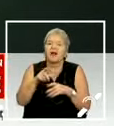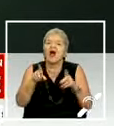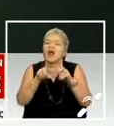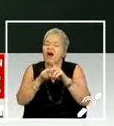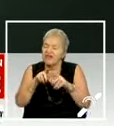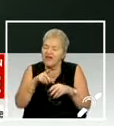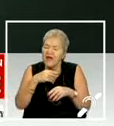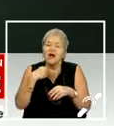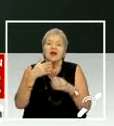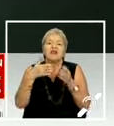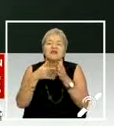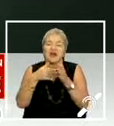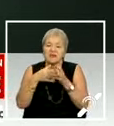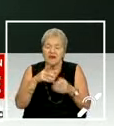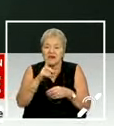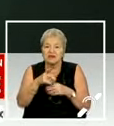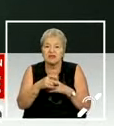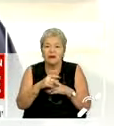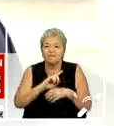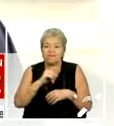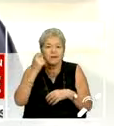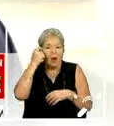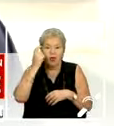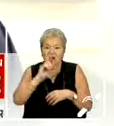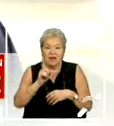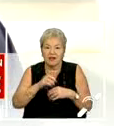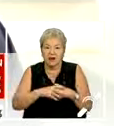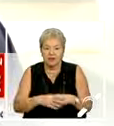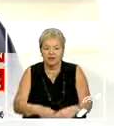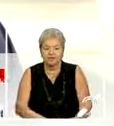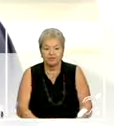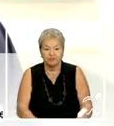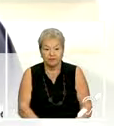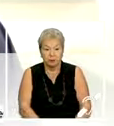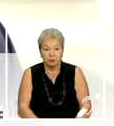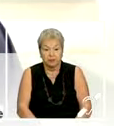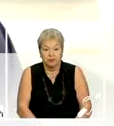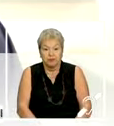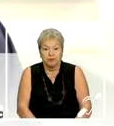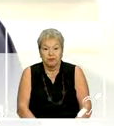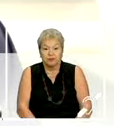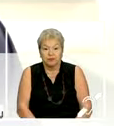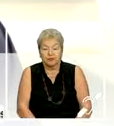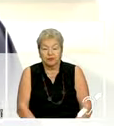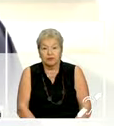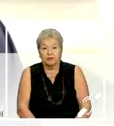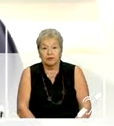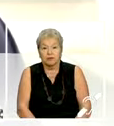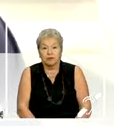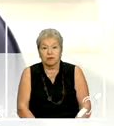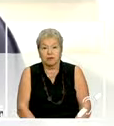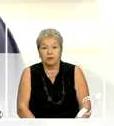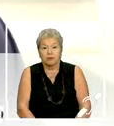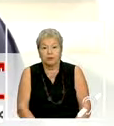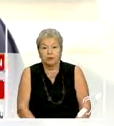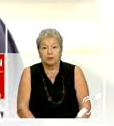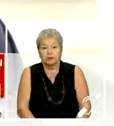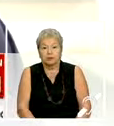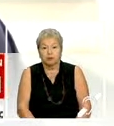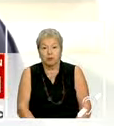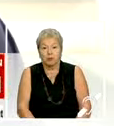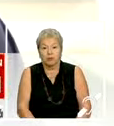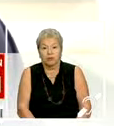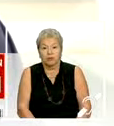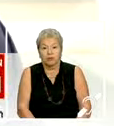similară organizată de Ocean Gate, sunt sceptici. We've been salvaging artifacts from the Titanic for the last 25